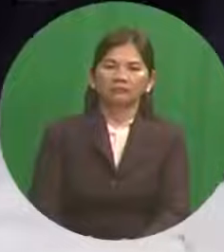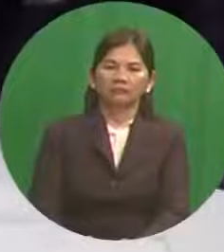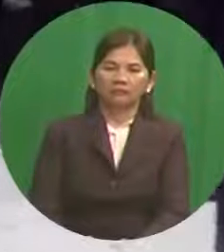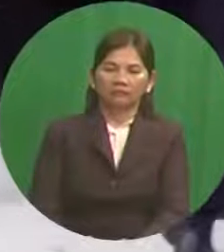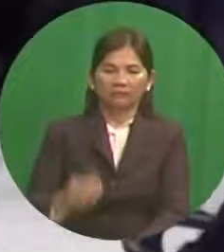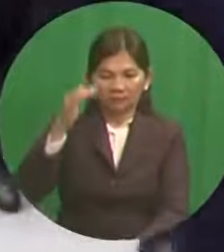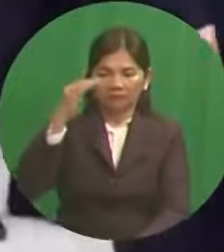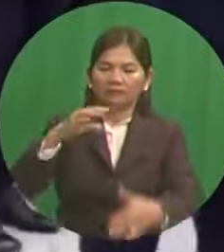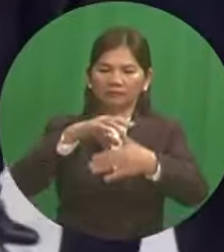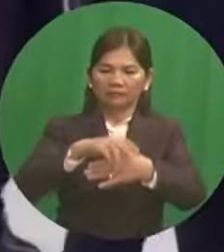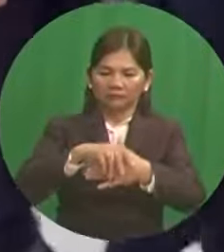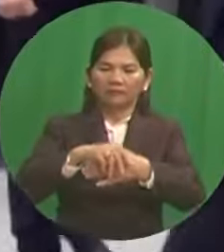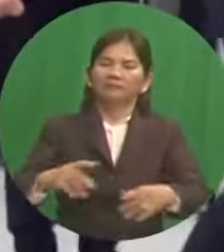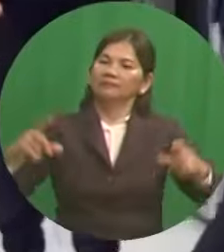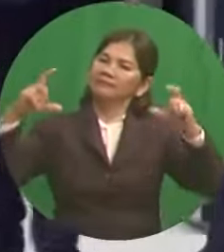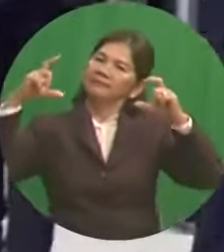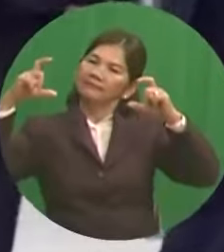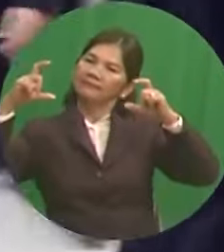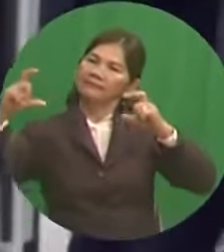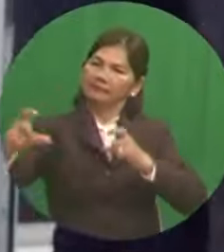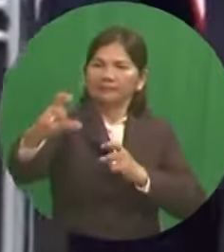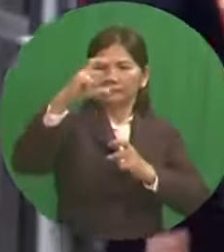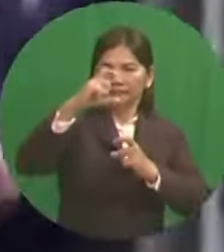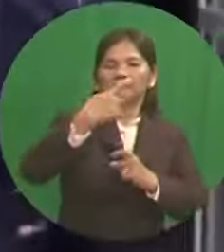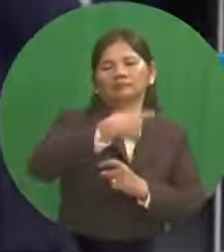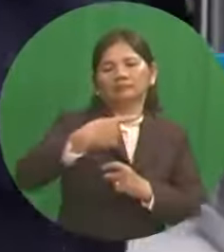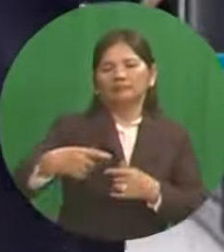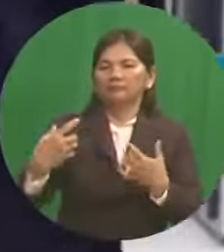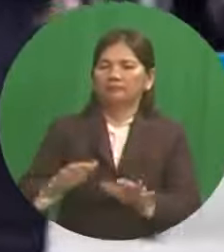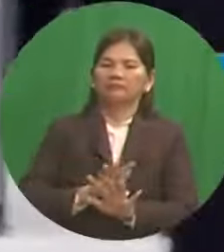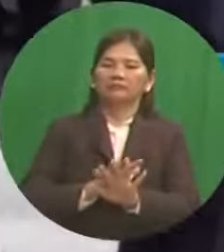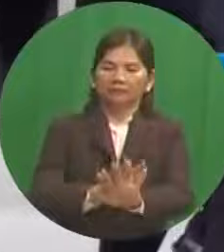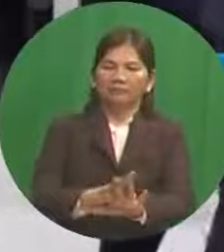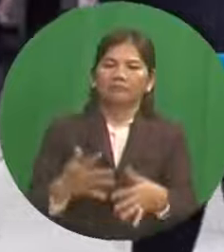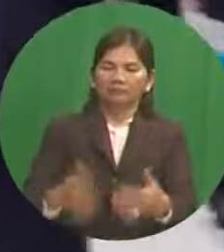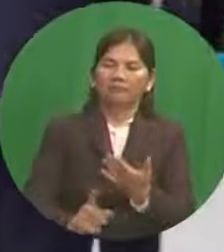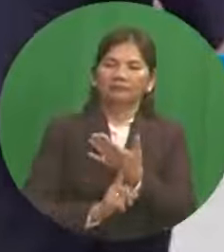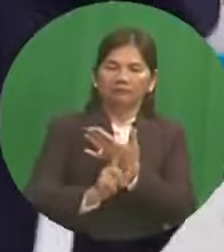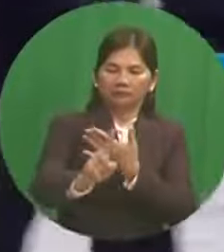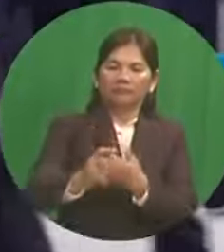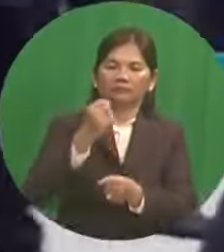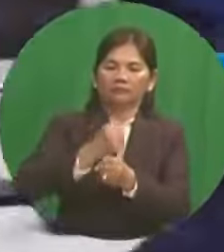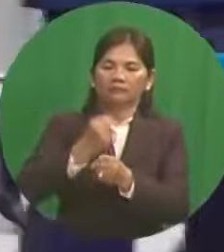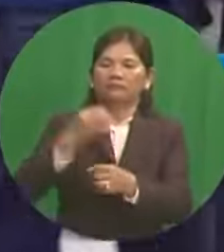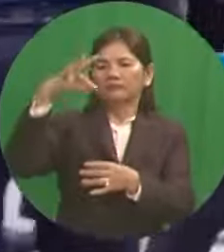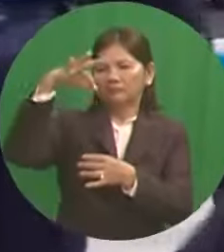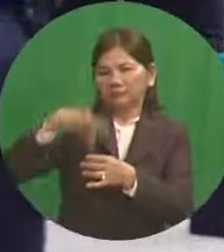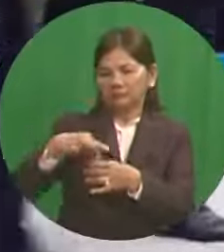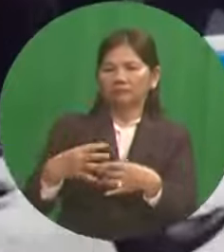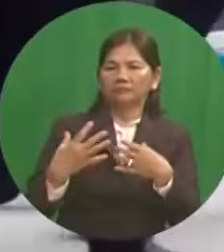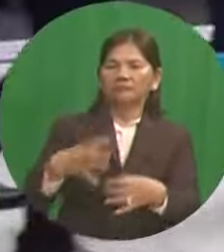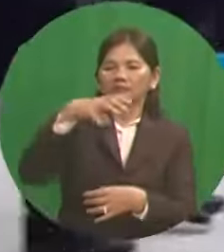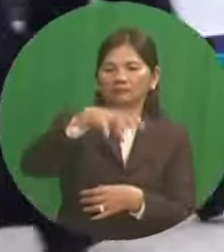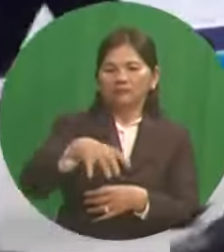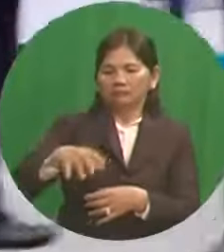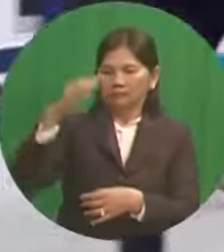លោកបានចាប់ដៃនិងថតរូបសែលហ្វីជាមួយនឹងមនុស្សរាប់សិបនាក់បានប្រមូលផ្ដុំគ្នានៅខាងក្រៅការិយាល័យបោះឆ្នោតនិងជាកន្លែង